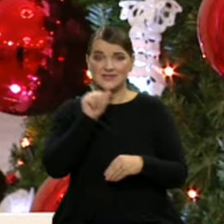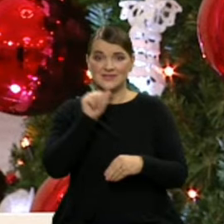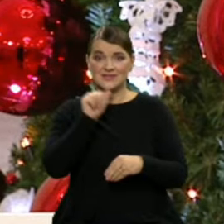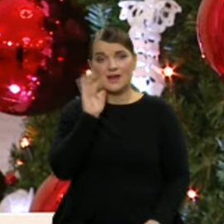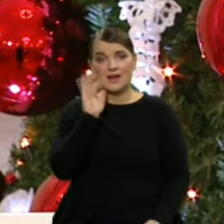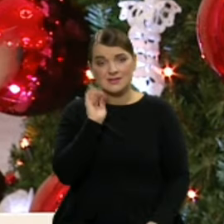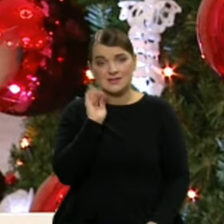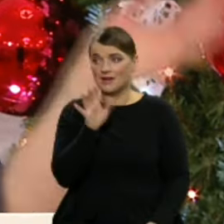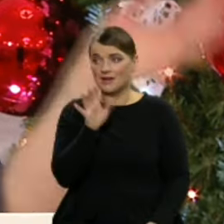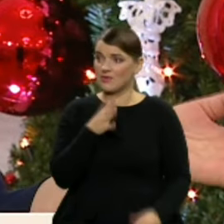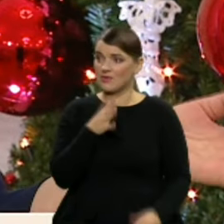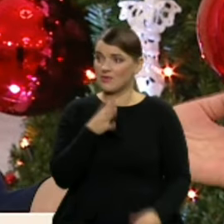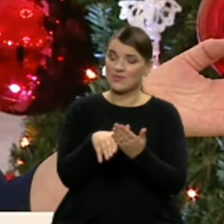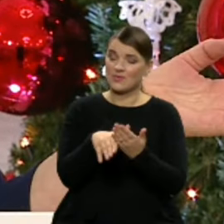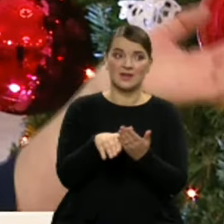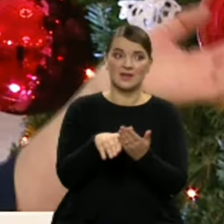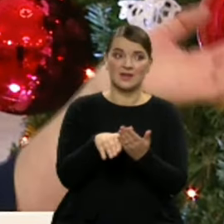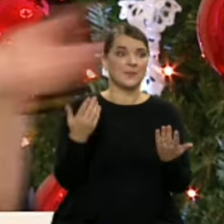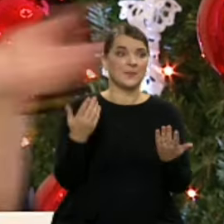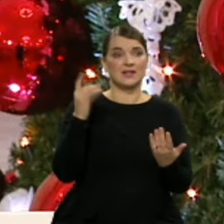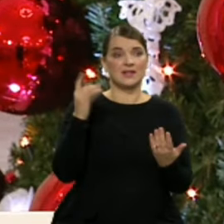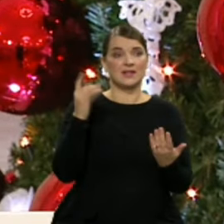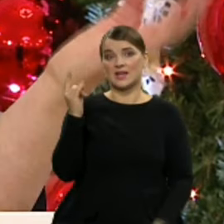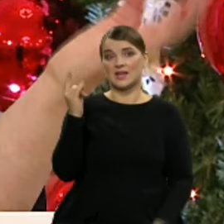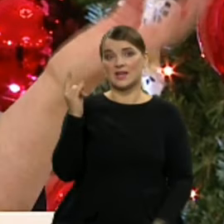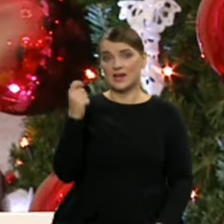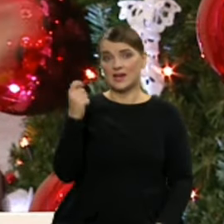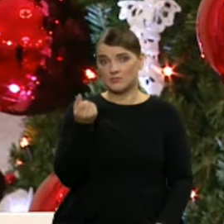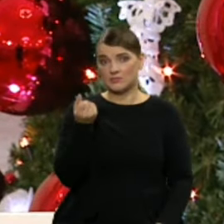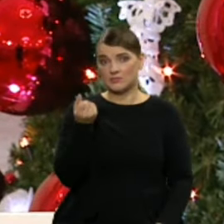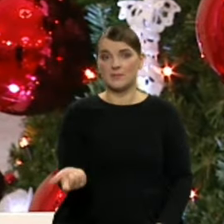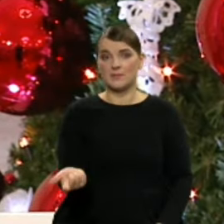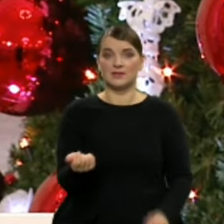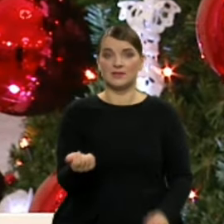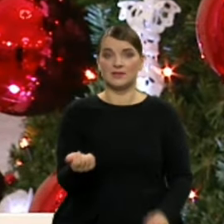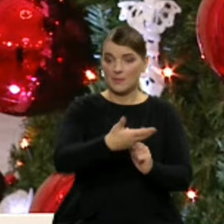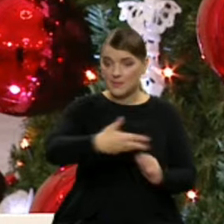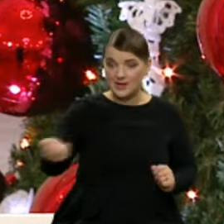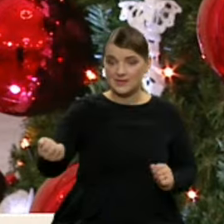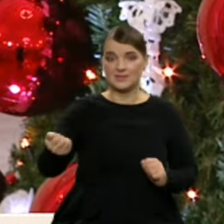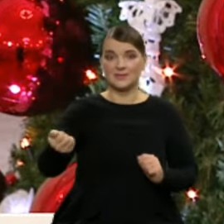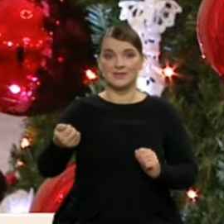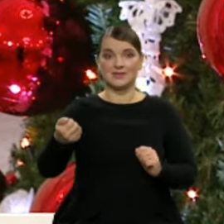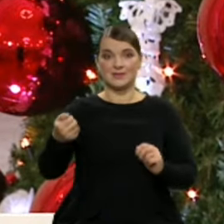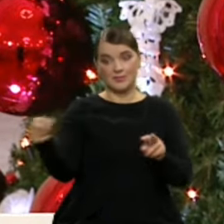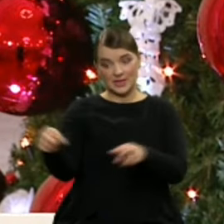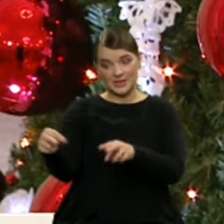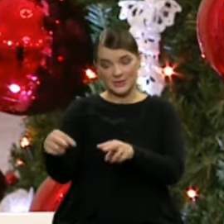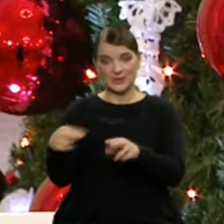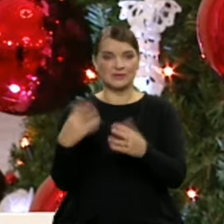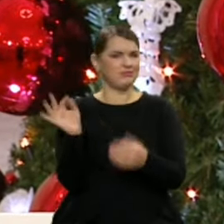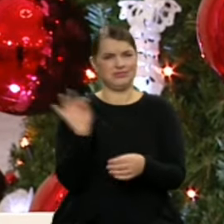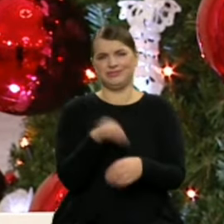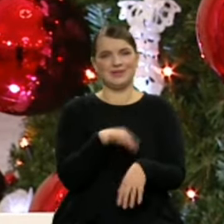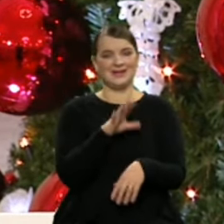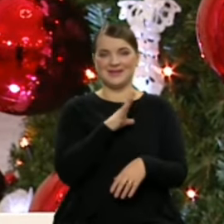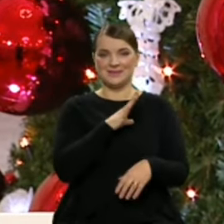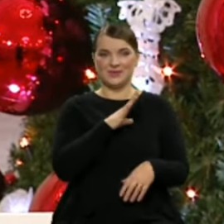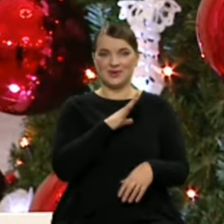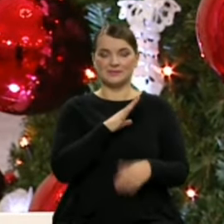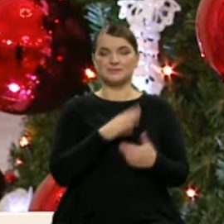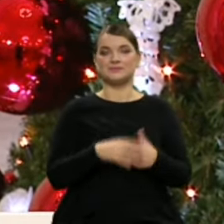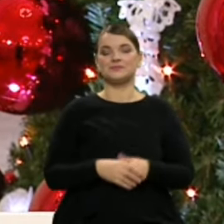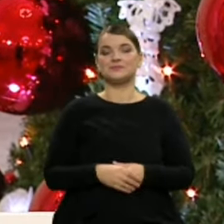turėjo, pavyzdžiui, kai vaikai pameta raktus, kažkaip priimti, mes darbe. O tai dažnai pasitaikydavo, žinot, kai